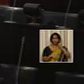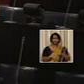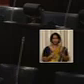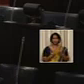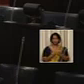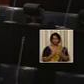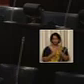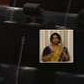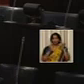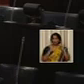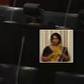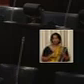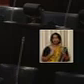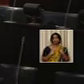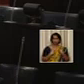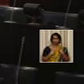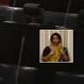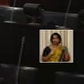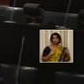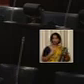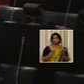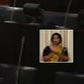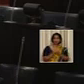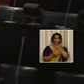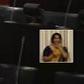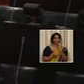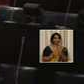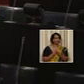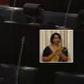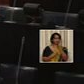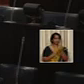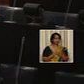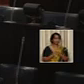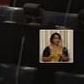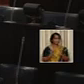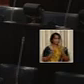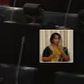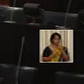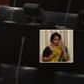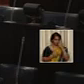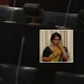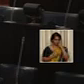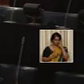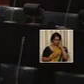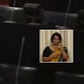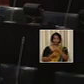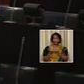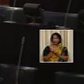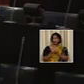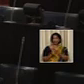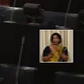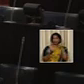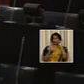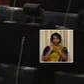ලබාගෙන තිබුණා නමුත් අවසානයේදී අපි මේක දායකත්ව විශ්‍රාම වැටුප් ක්‍රමයක් හැටියට ආරම්භ කරන්න අපිට හැකියාව ලැබුණා එම දායකත්ව විශ්‍රාම වැටුප්